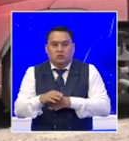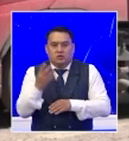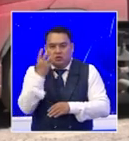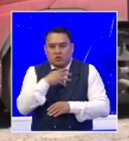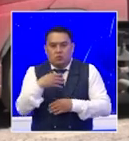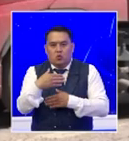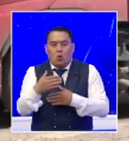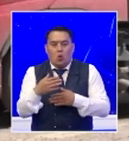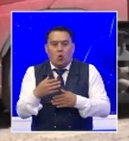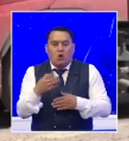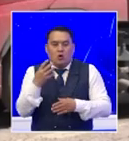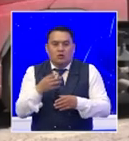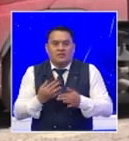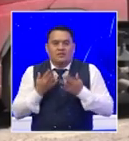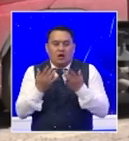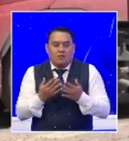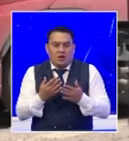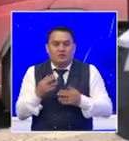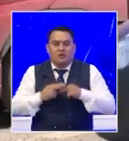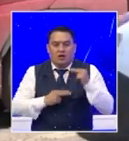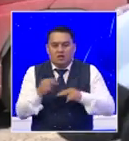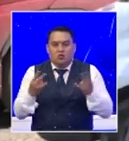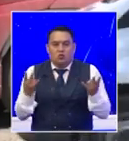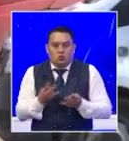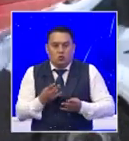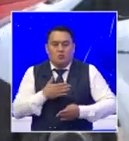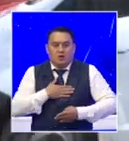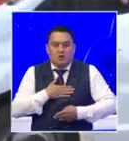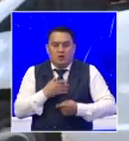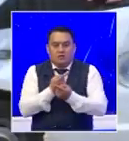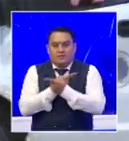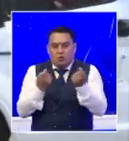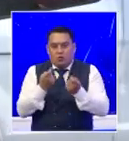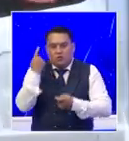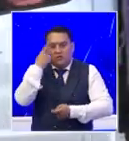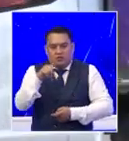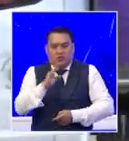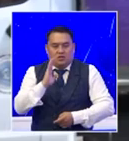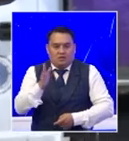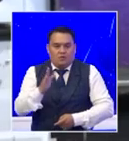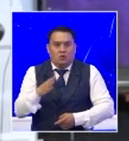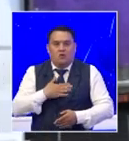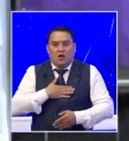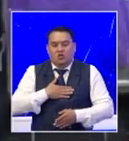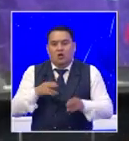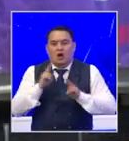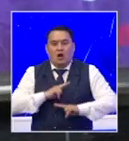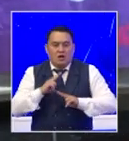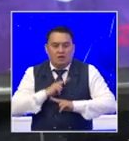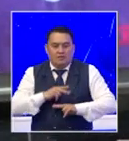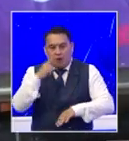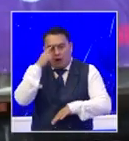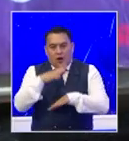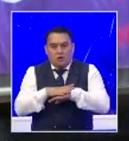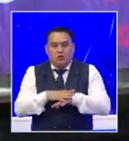теплоблоки. Это очень востребованный материал в строительстве. И мы уже озвучили эту инициативу. Наши коллеги с